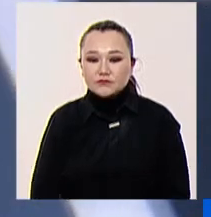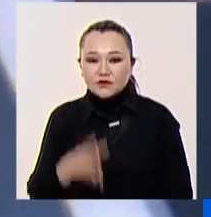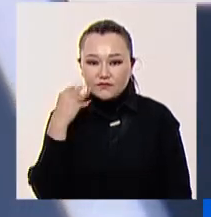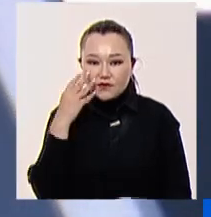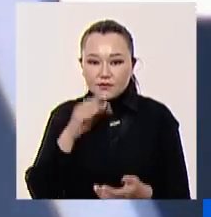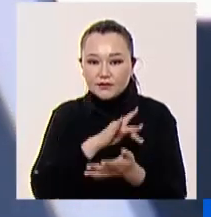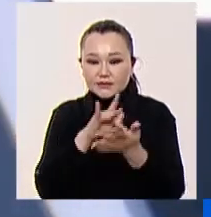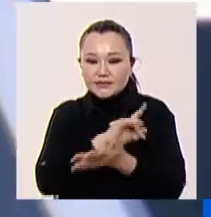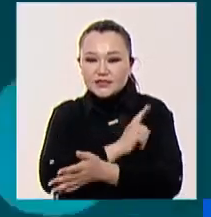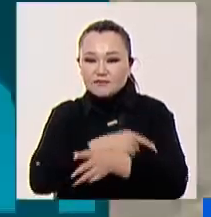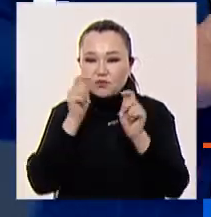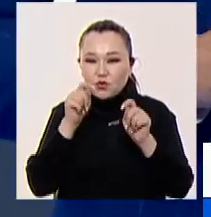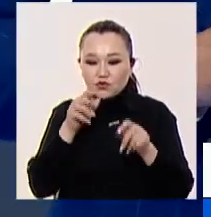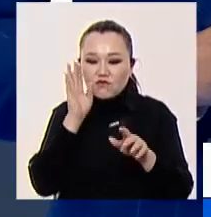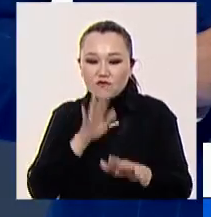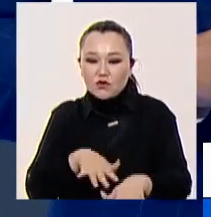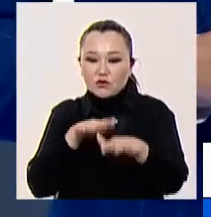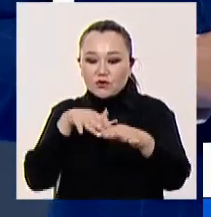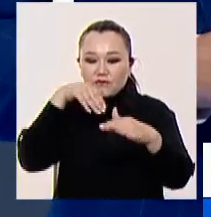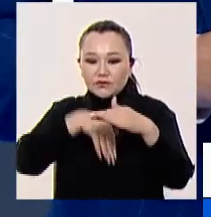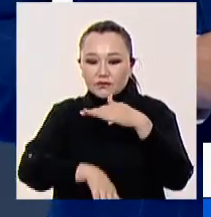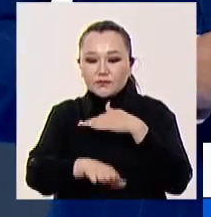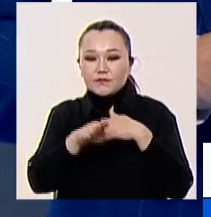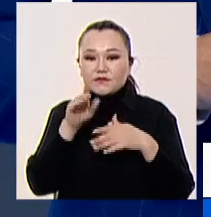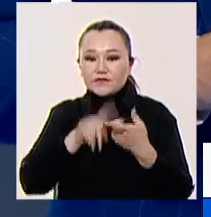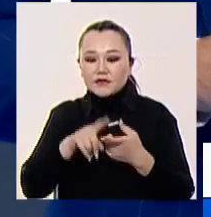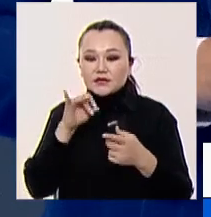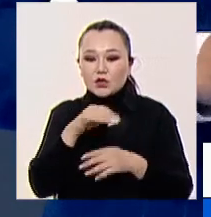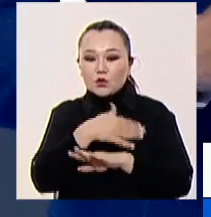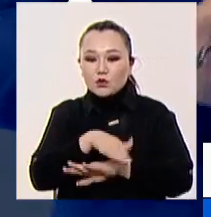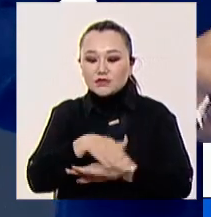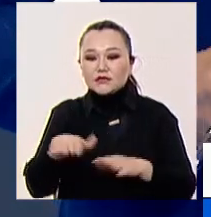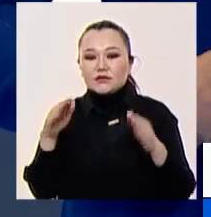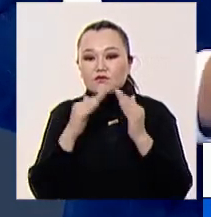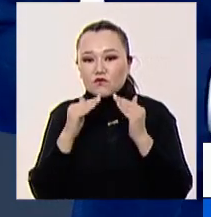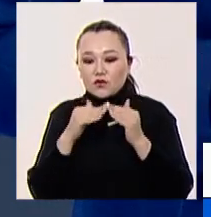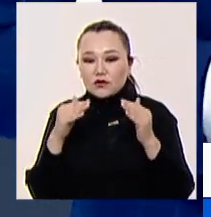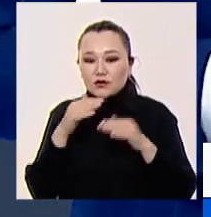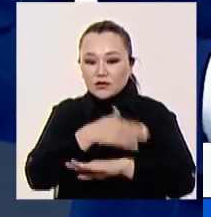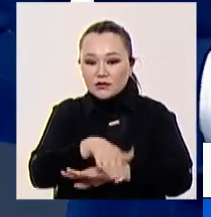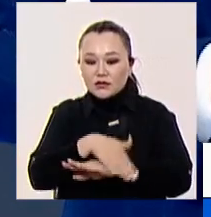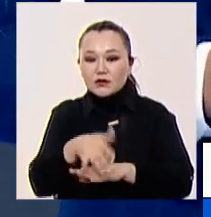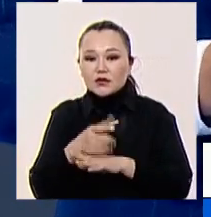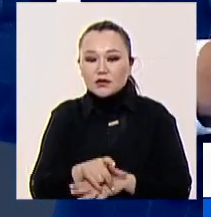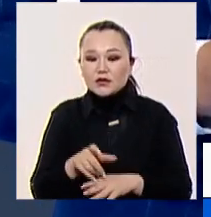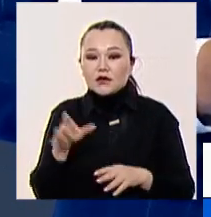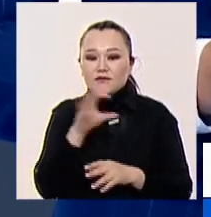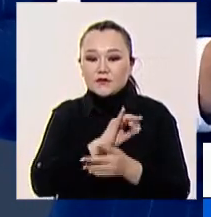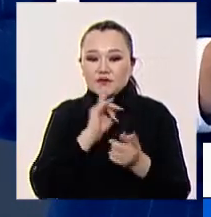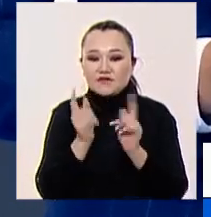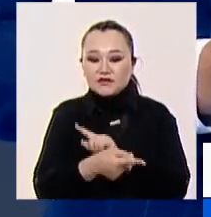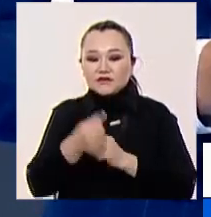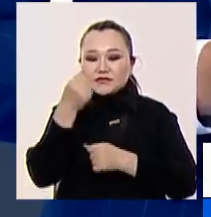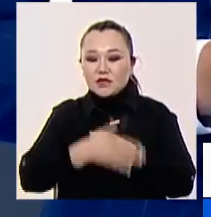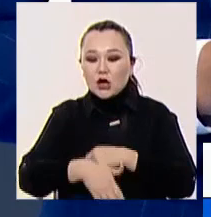В Алматы из-за сильного дождя затопило подземные переходы, улицы и дворы. За пару часов ливня в Венецию превратились